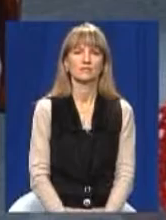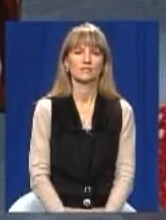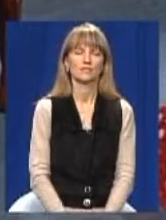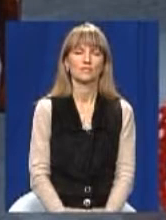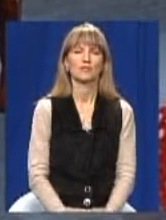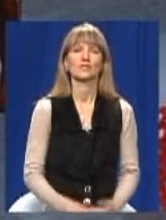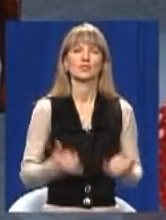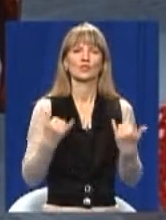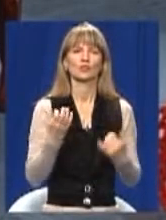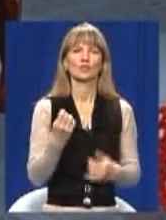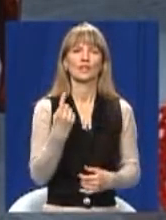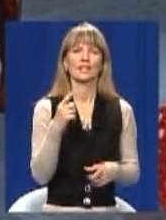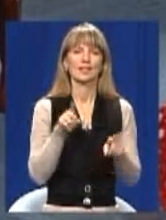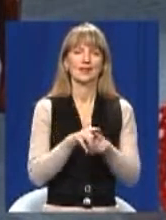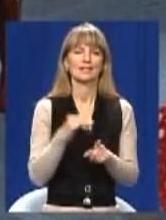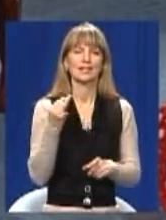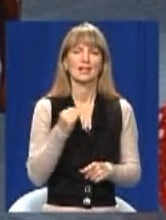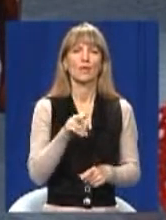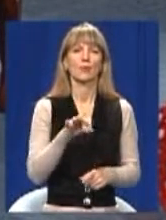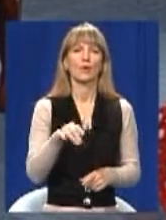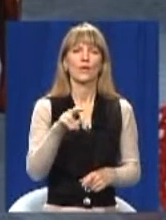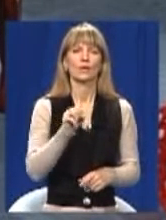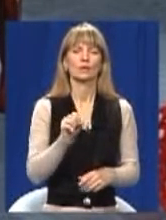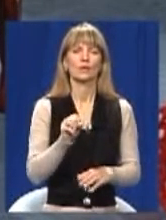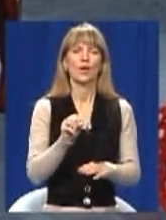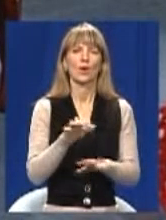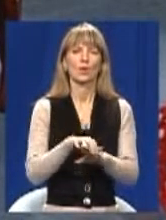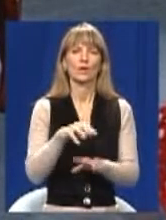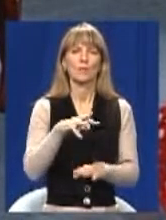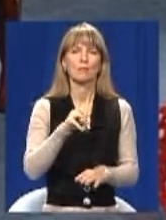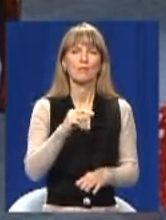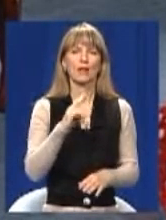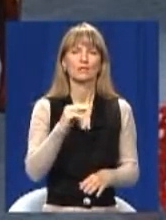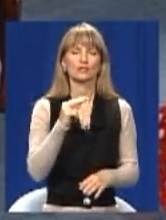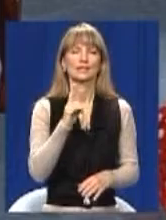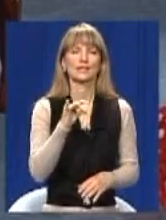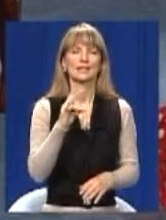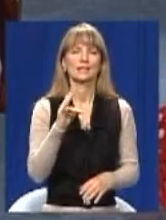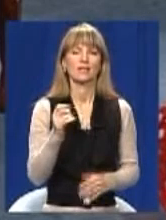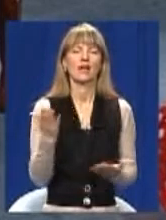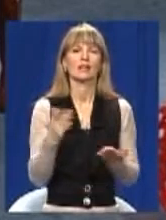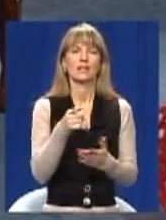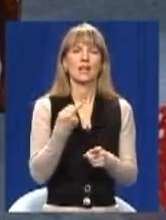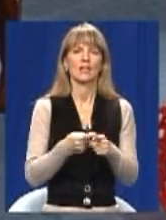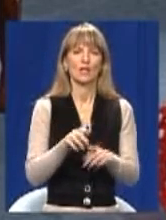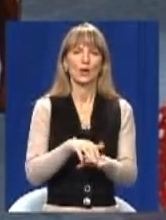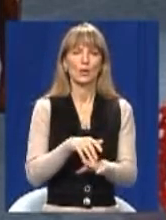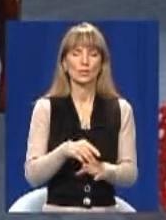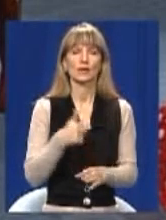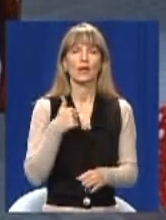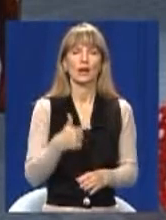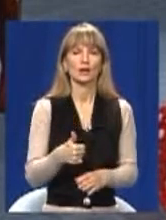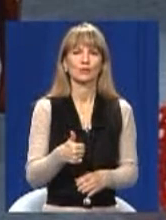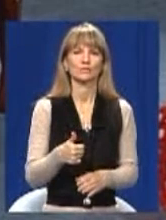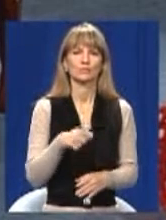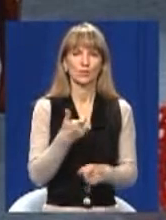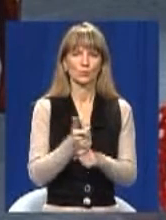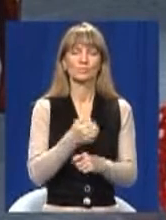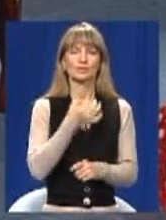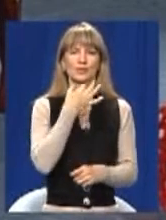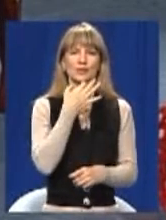Ну, ось і ще такий цікава порода котиків, маночкіни. Ми дізналися і про таких. До речі, як тобі цей котик? Клас. І він тобі